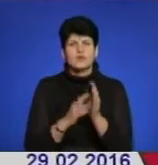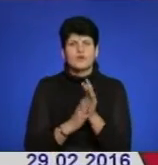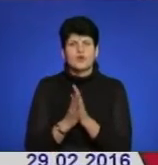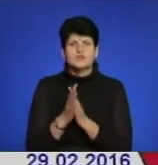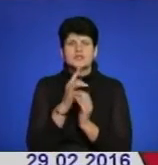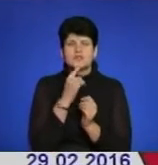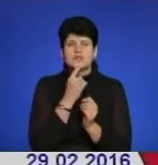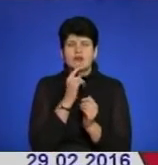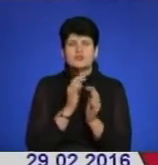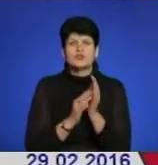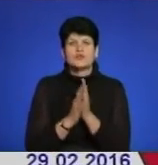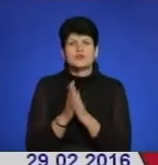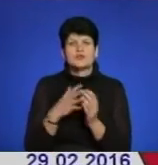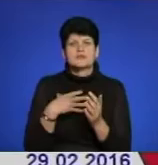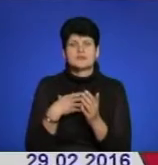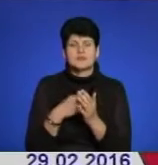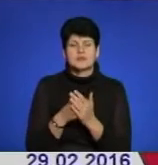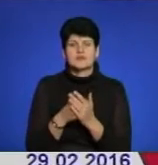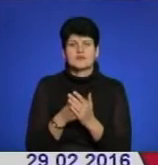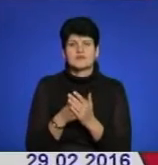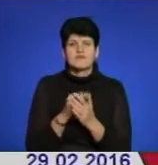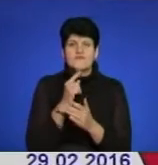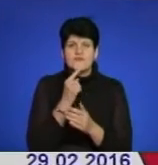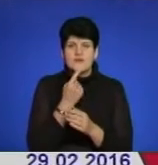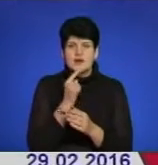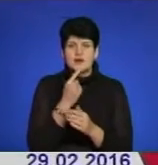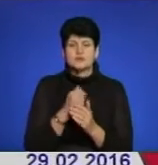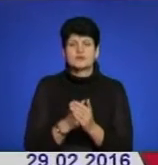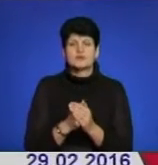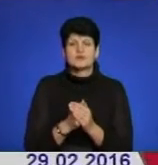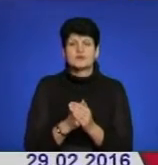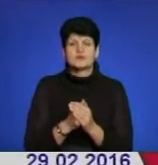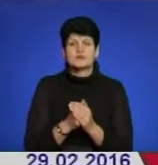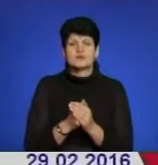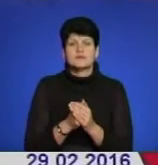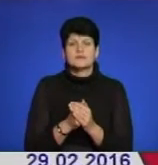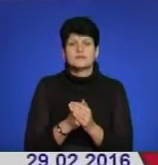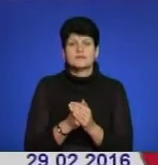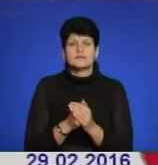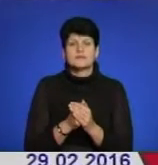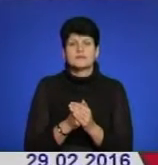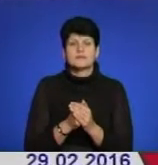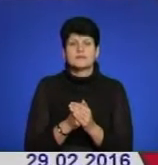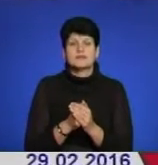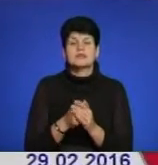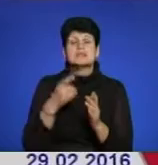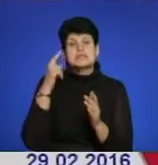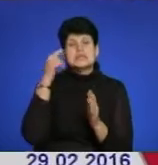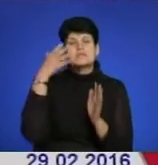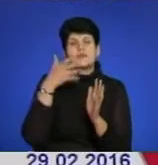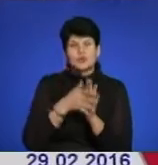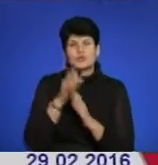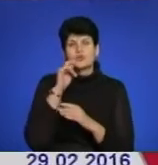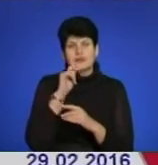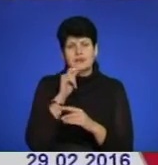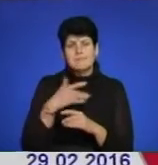важко виростити підсніжник на своїй присадибній ділянці? Ясно, що тяжко, тяжко. Та ви не знімайте мене. Свідомі українці